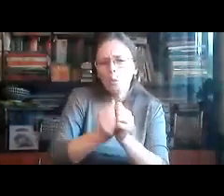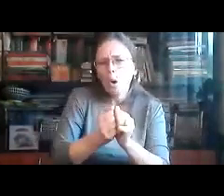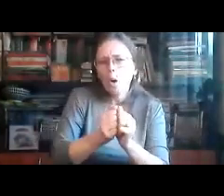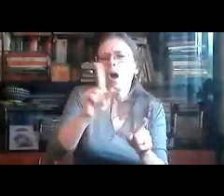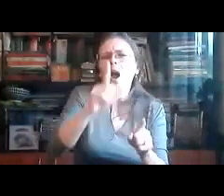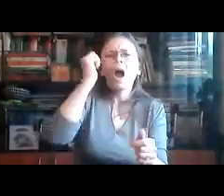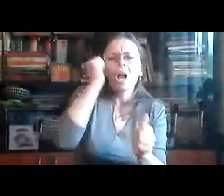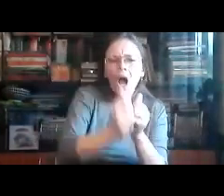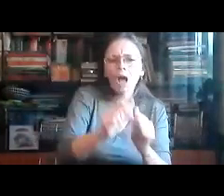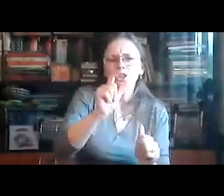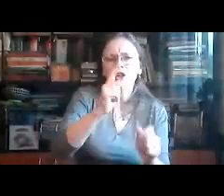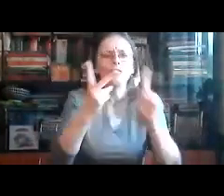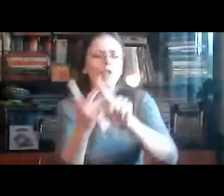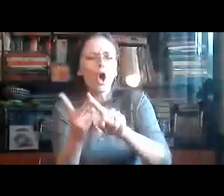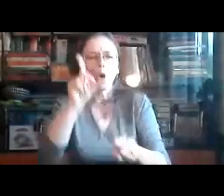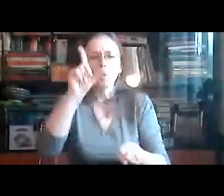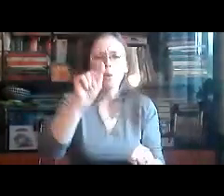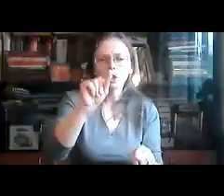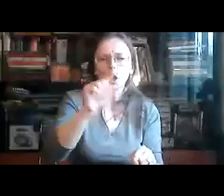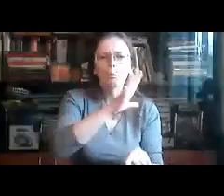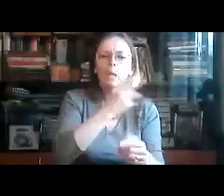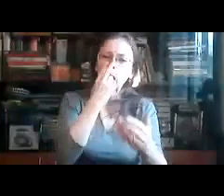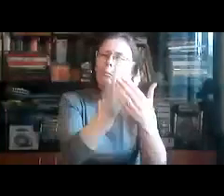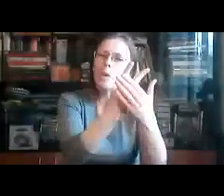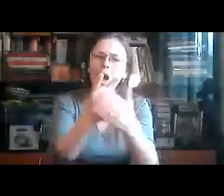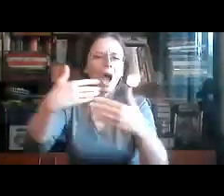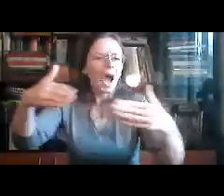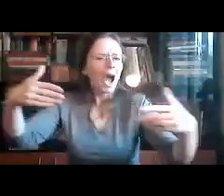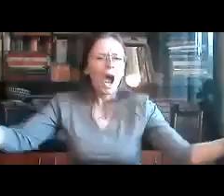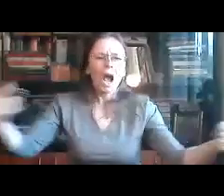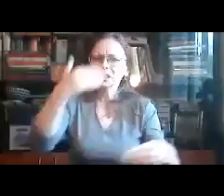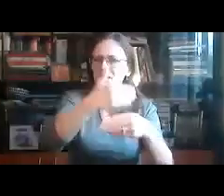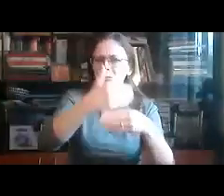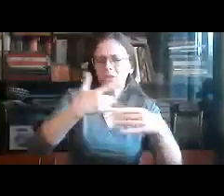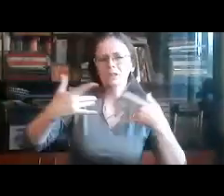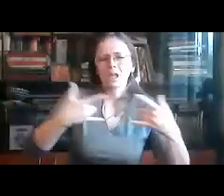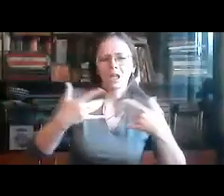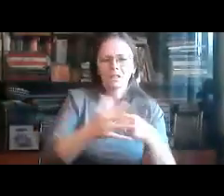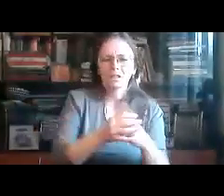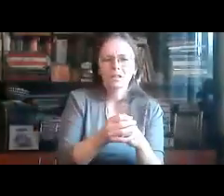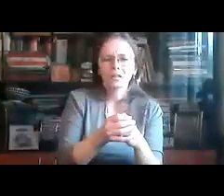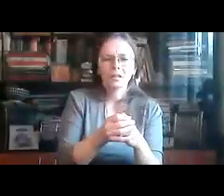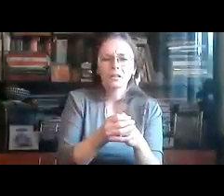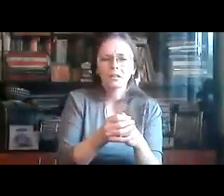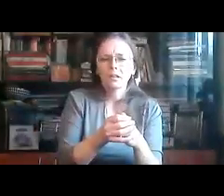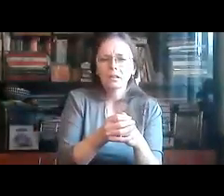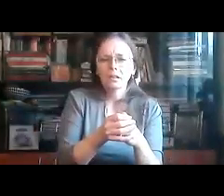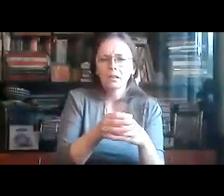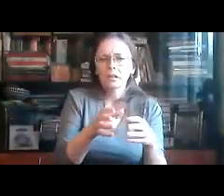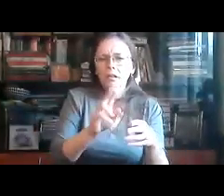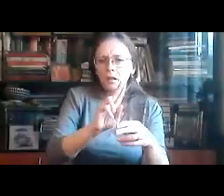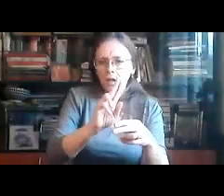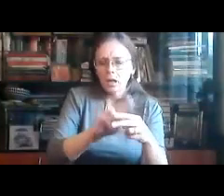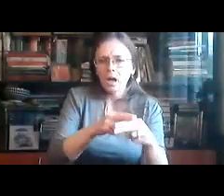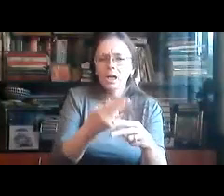показаны спектакли театра телевидения. То есть это какая-то, это совершенно другое, как бы это такие